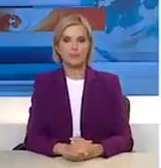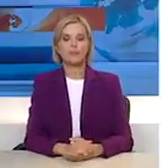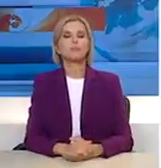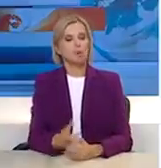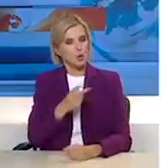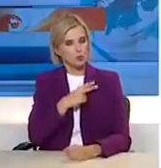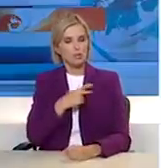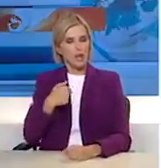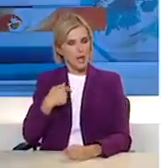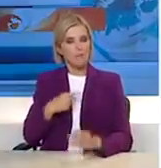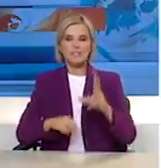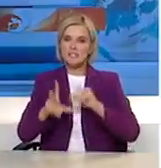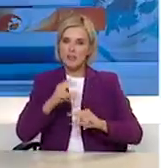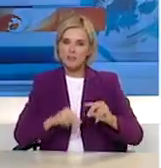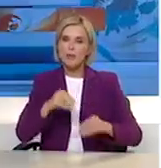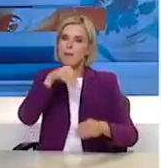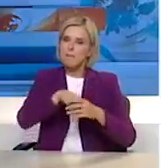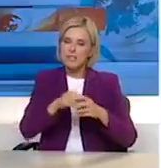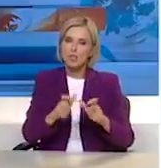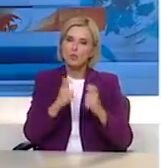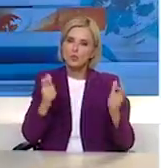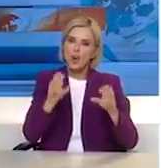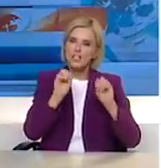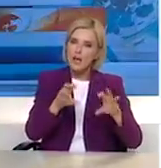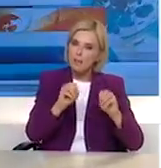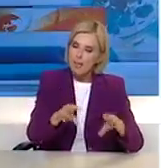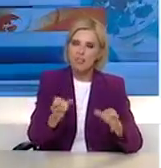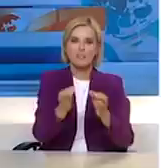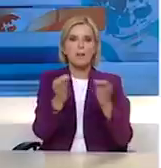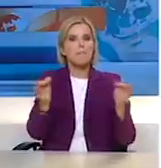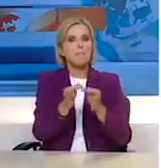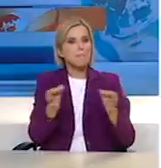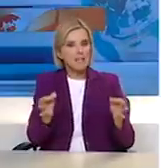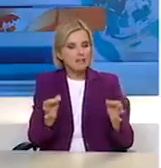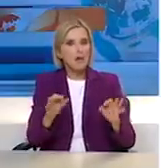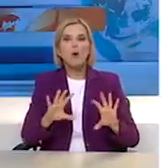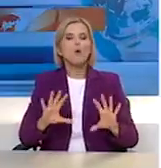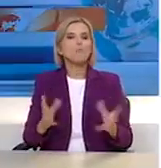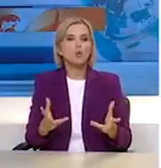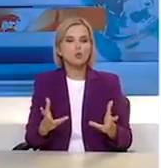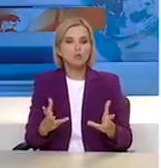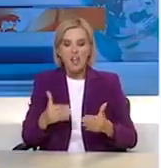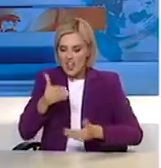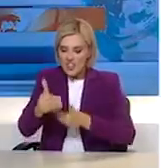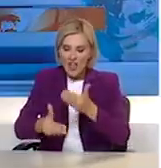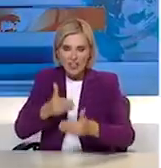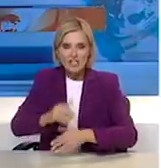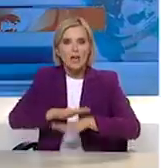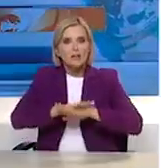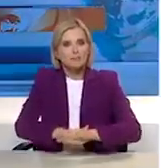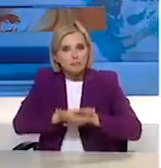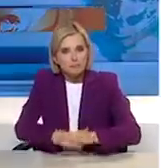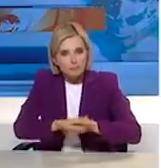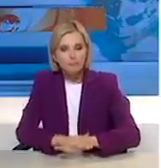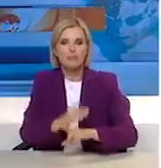κατηγορία ανθρώπων, τις σχολές εκπαίδευσης, τα μέτρα, τα γενικά μέτρα και ειδικότερα μέτρα που αφορούν διαδικασίες καρδιοαναπνευστικής αναζωογόνησης